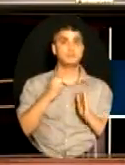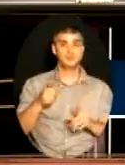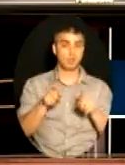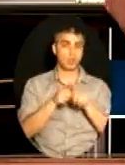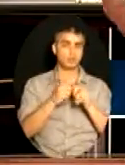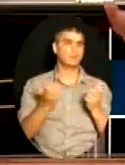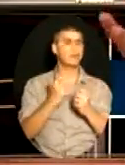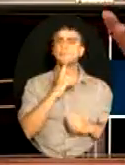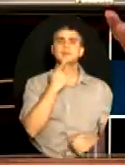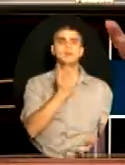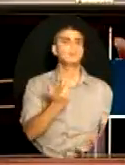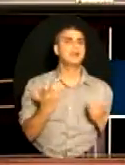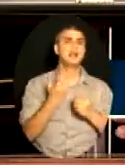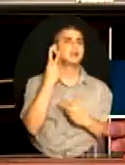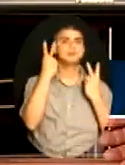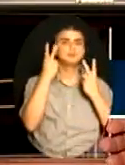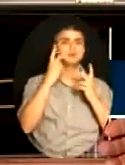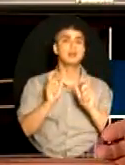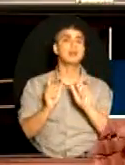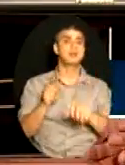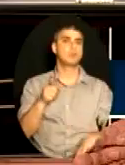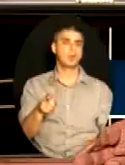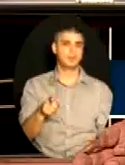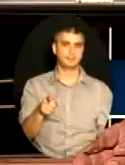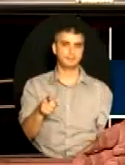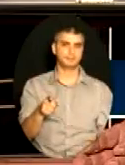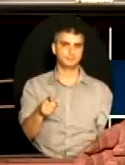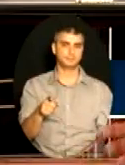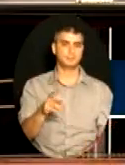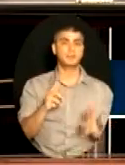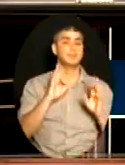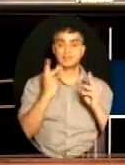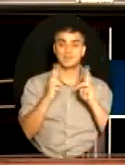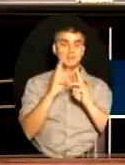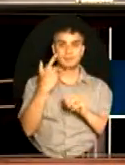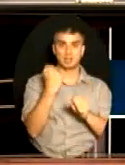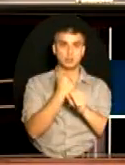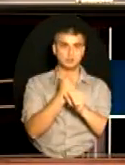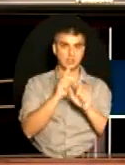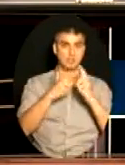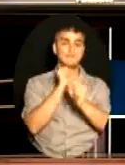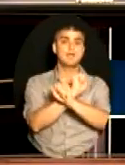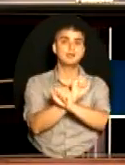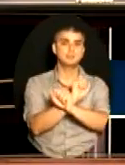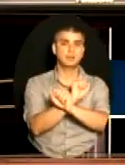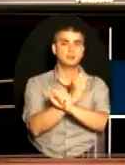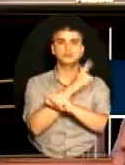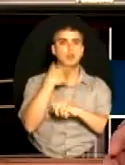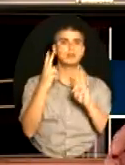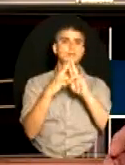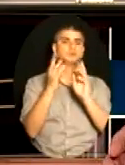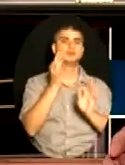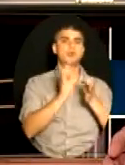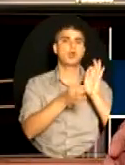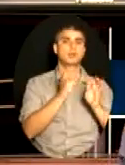אותם כלים, מה זה הכלי המרכזי? מה? זה למנוע במפגש, ברגע שאתה מבצע את המעצר, שלא יהיה מפגש עם